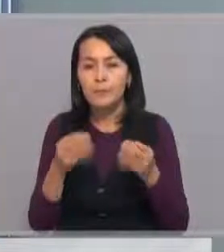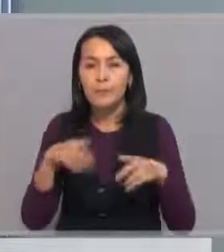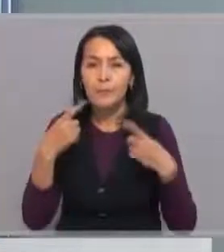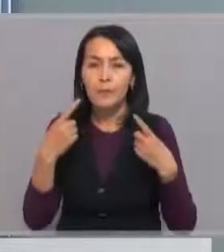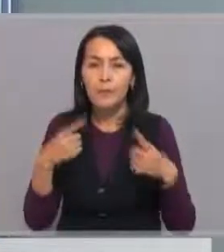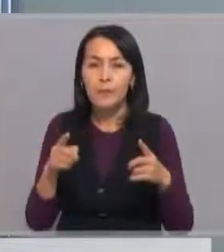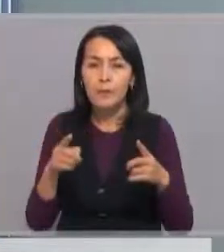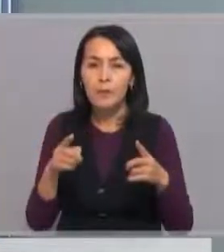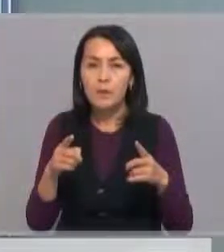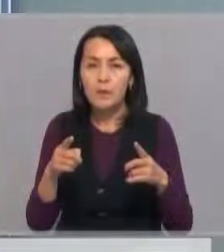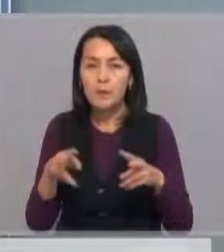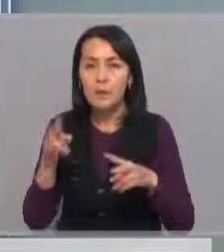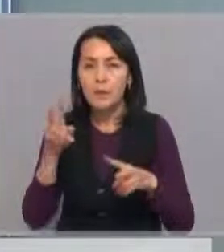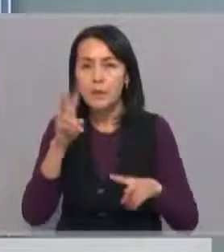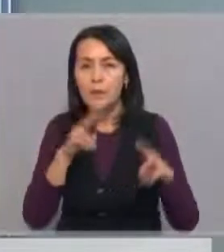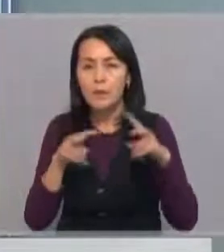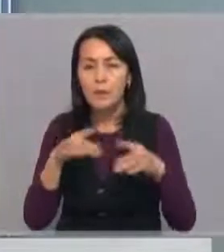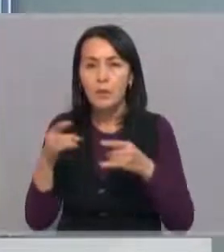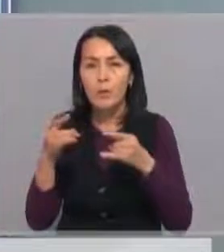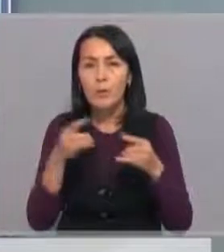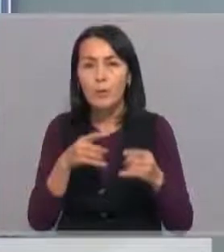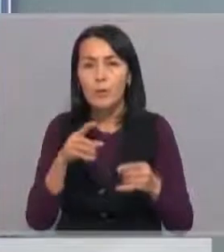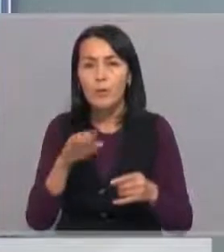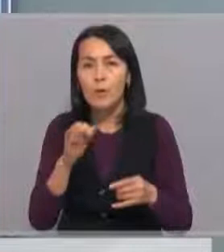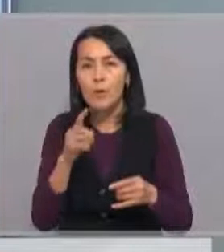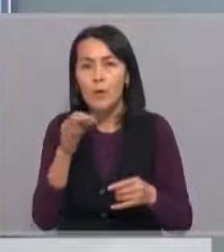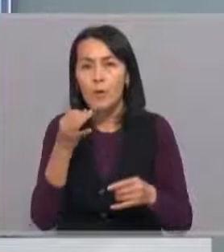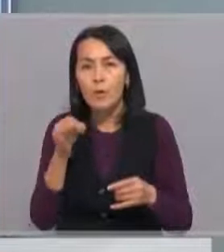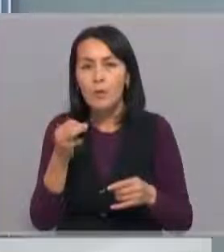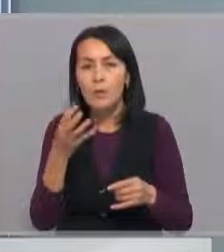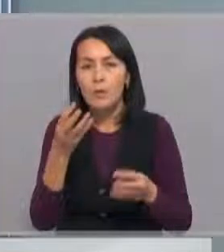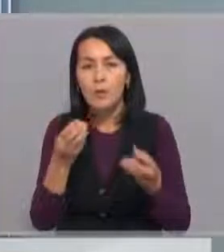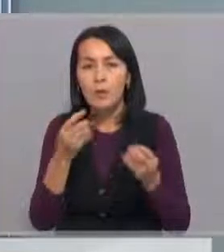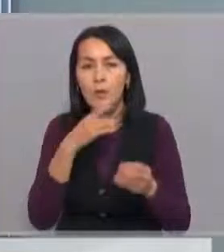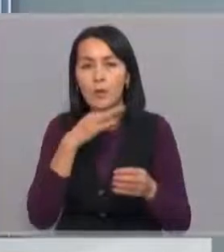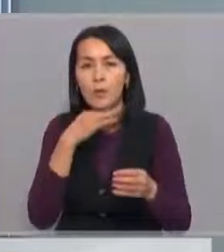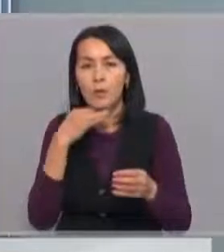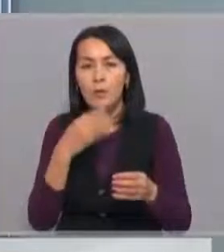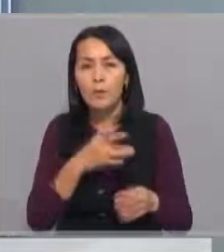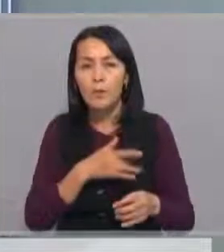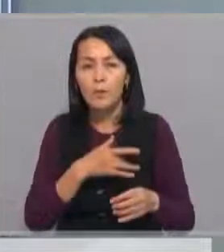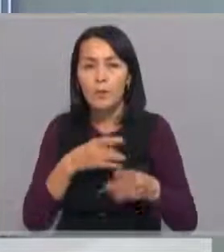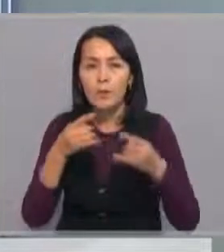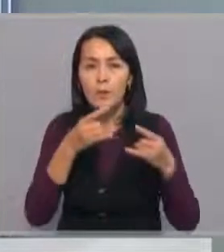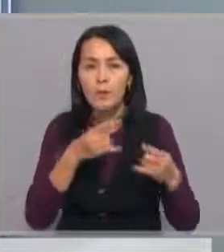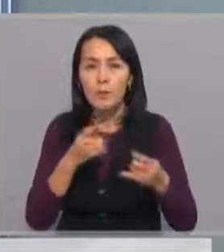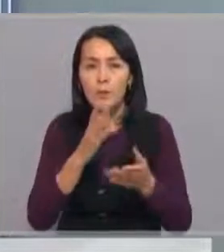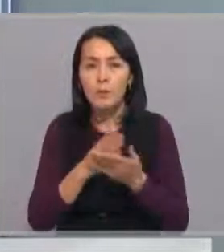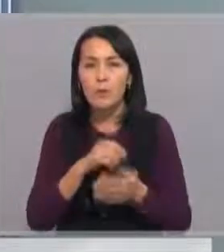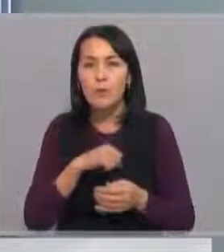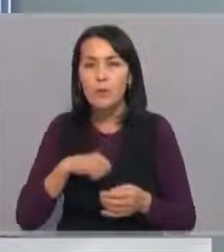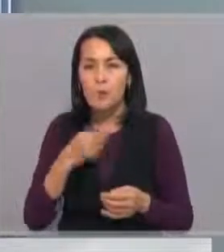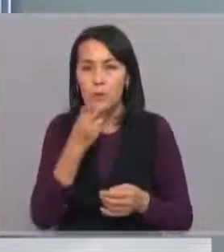да инструментальды зерттеулер, УЗИ, МРТ, молочный железо, сол бар, маммография, тап, сосын өзін-өзін